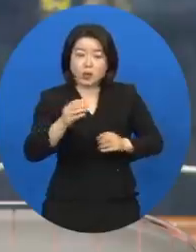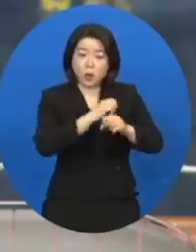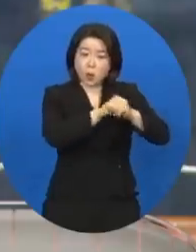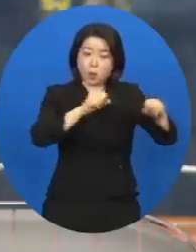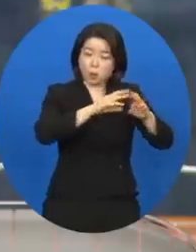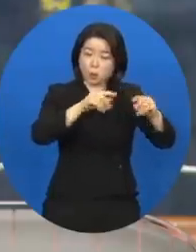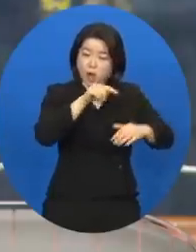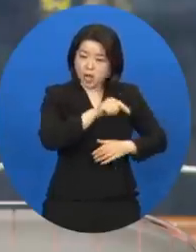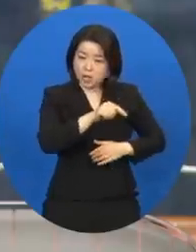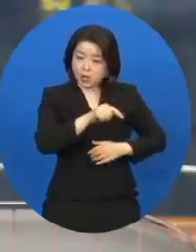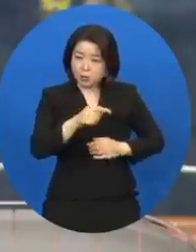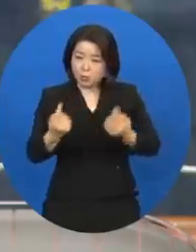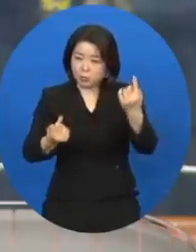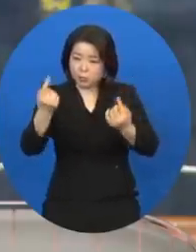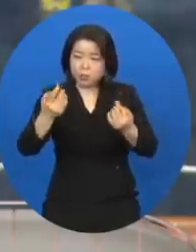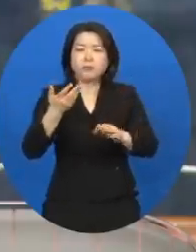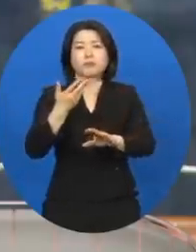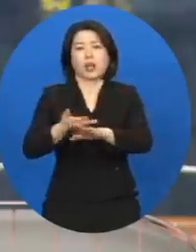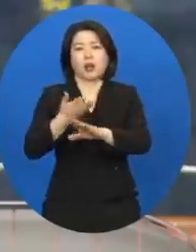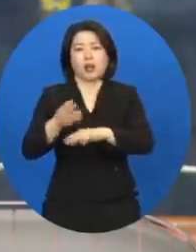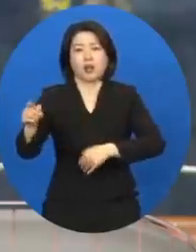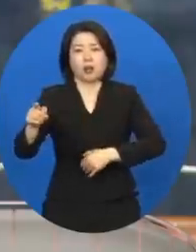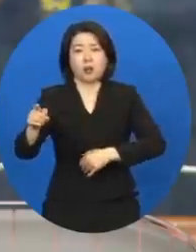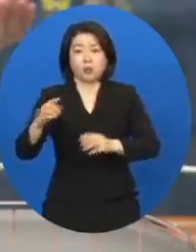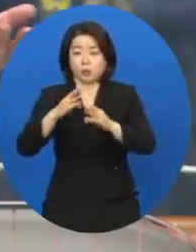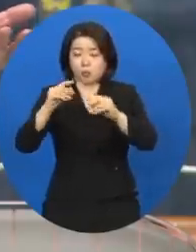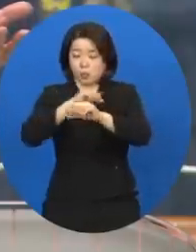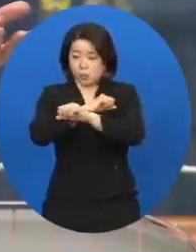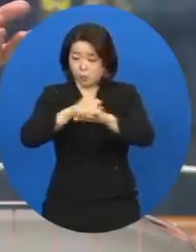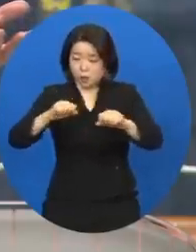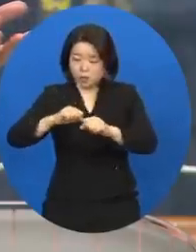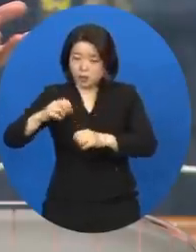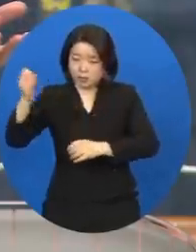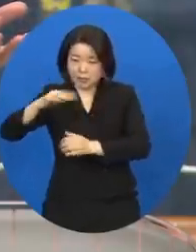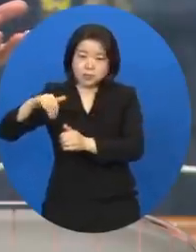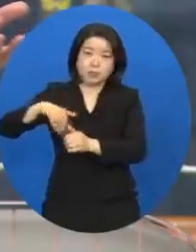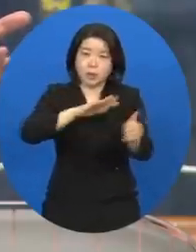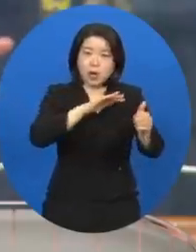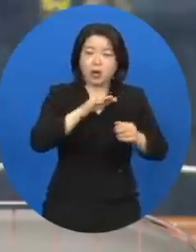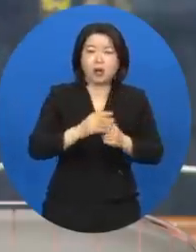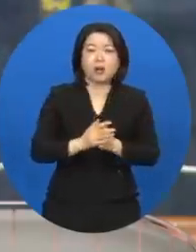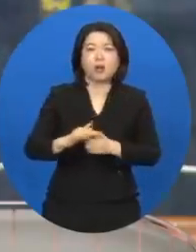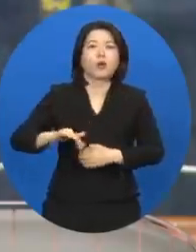다시 광야로 내쫓깁니다. 우리들의 문제가 된 거예요.